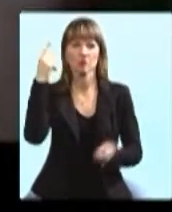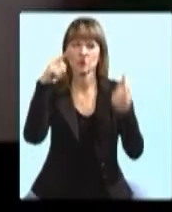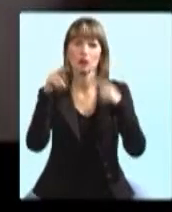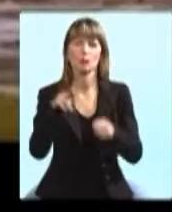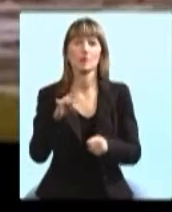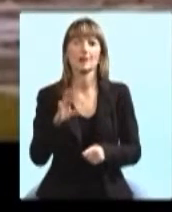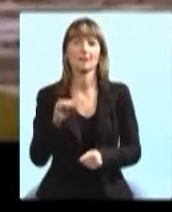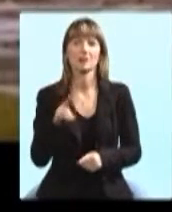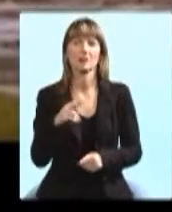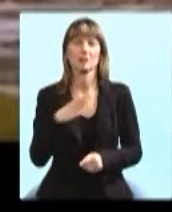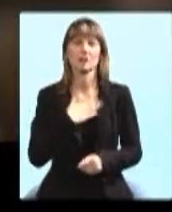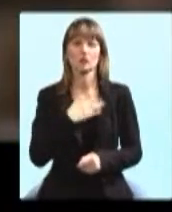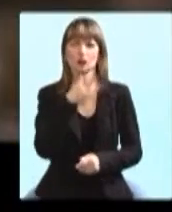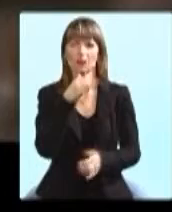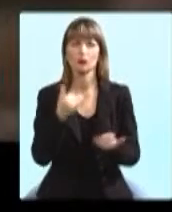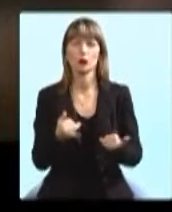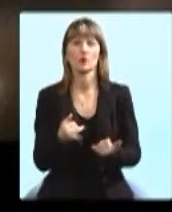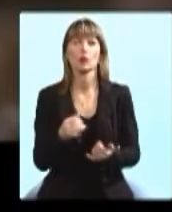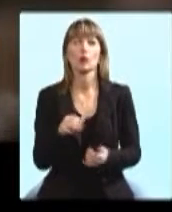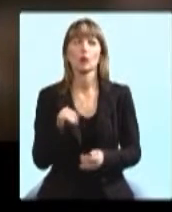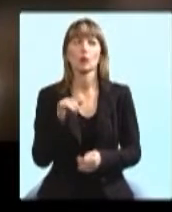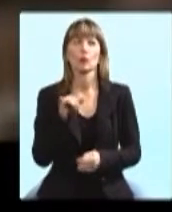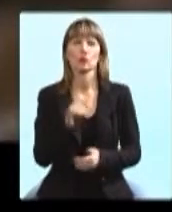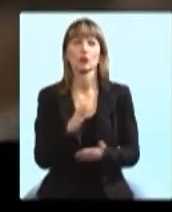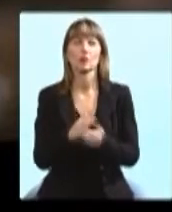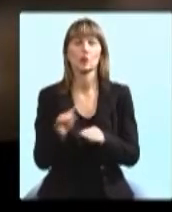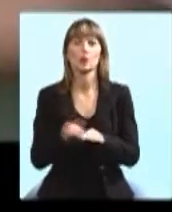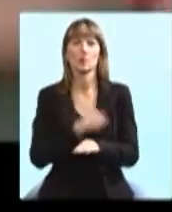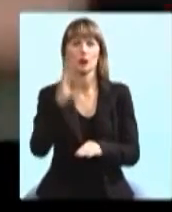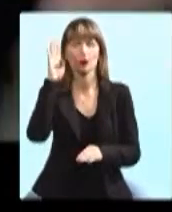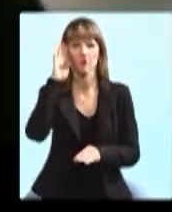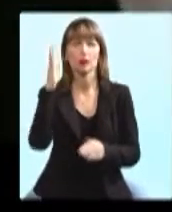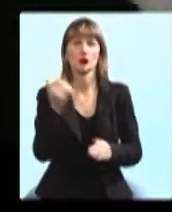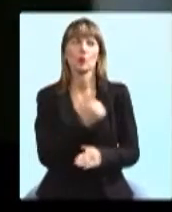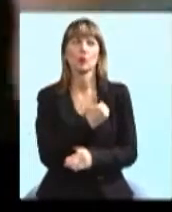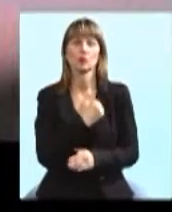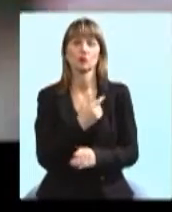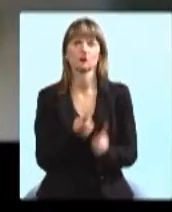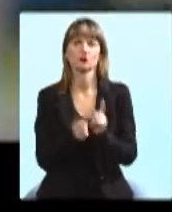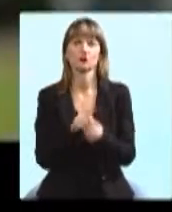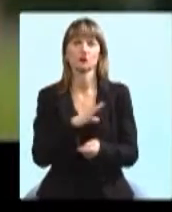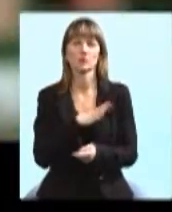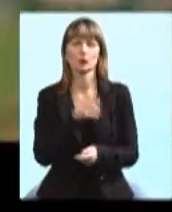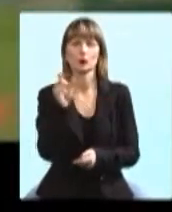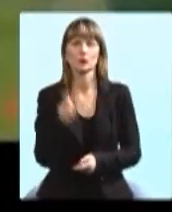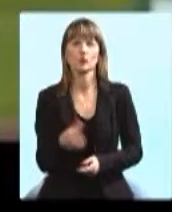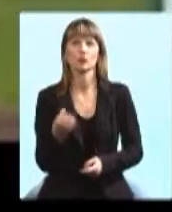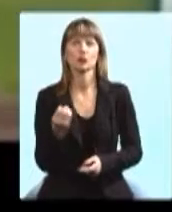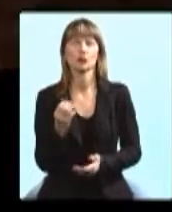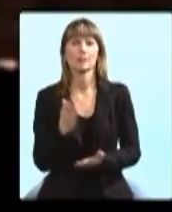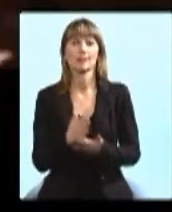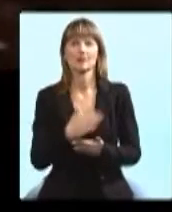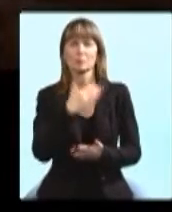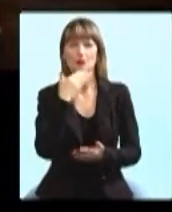нашої сучасності. Він – примара доброго хлопчика, який мріє знову стати людиною. А в якому ще є фільмі багато